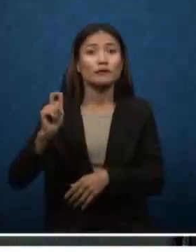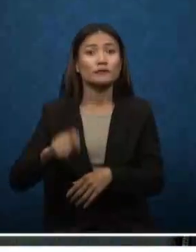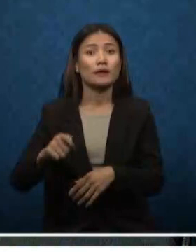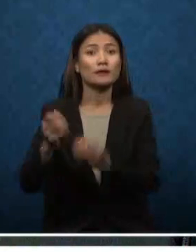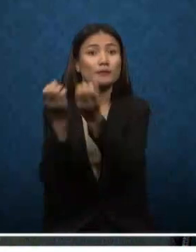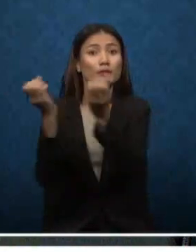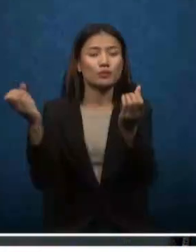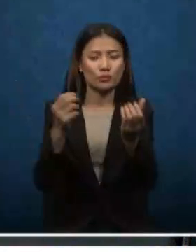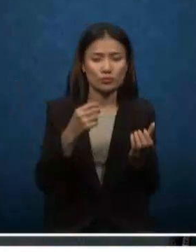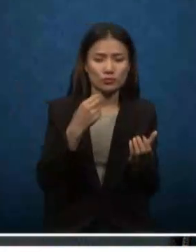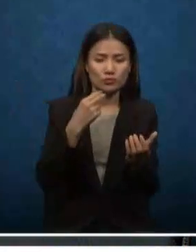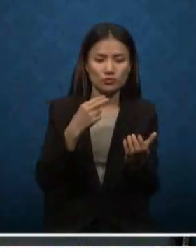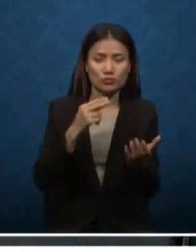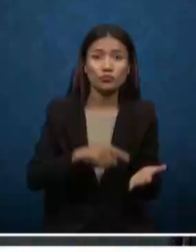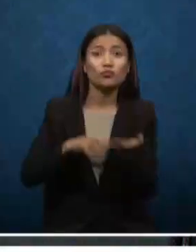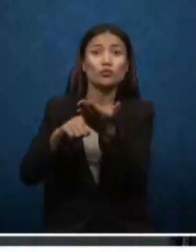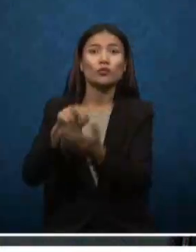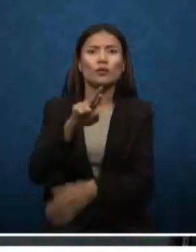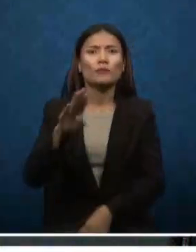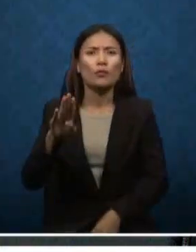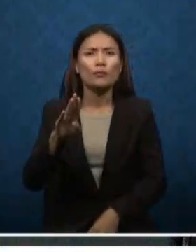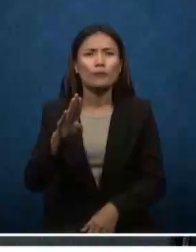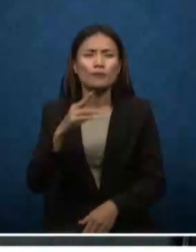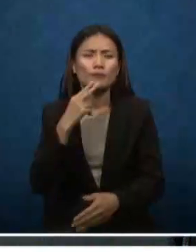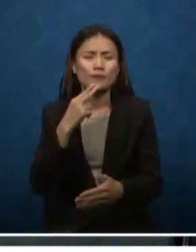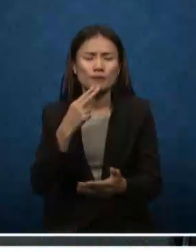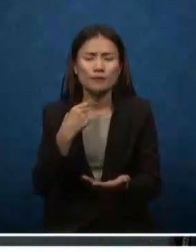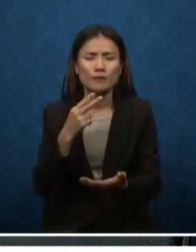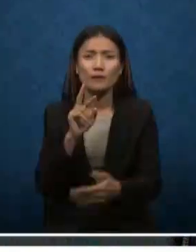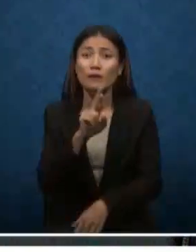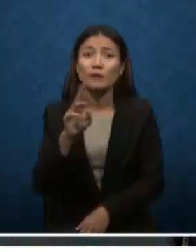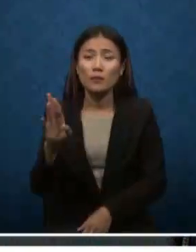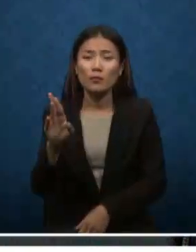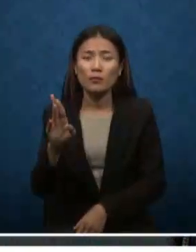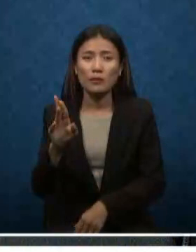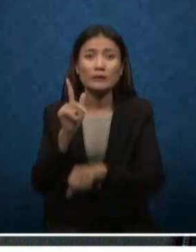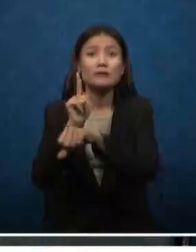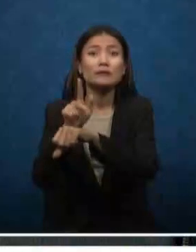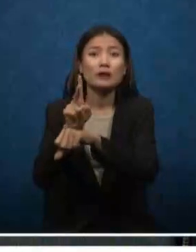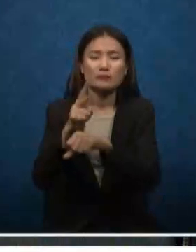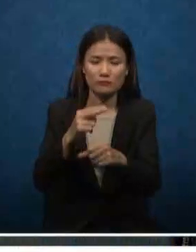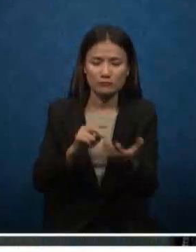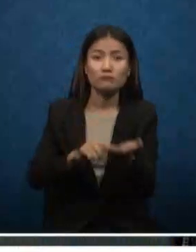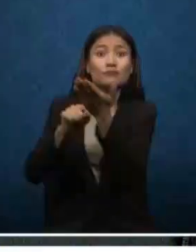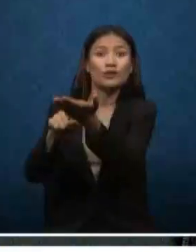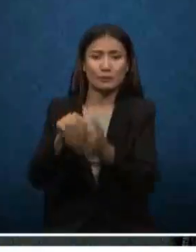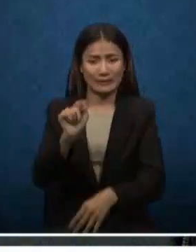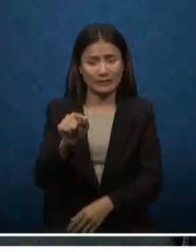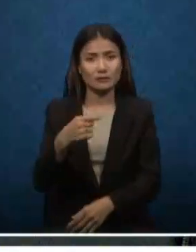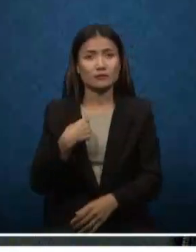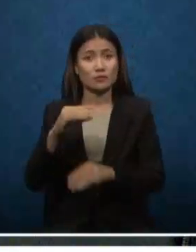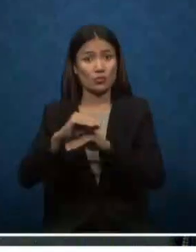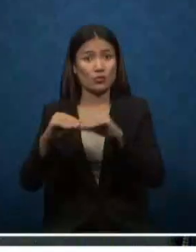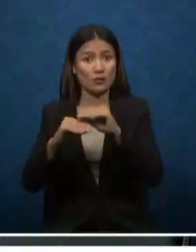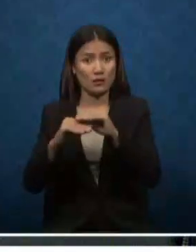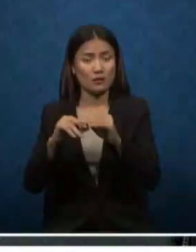บบ e-court ไม่ทราบเมื่อกี้ท่านเลขาพูดหรือยังนะครับเรื่องนี้เนี่ยเราได้มีการลงทุนในโครงการเพื่อพัฒ